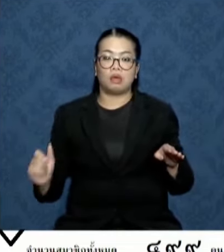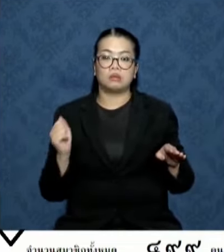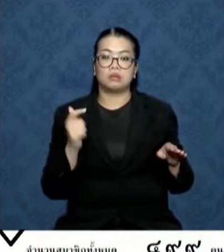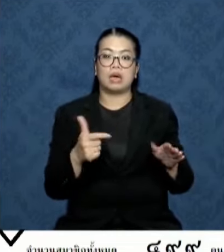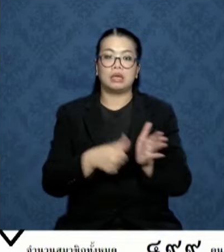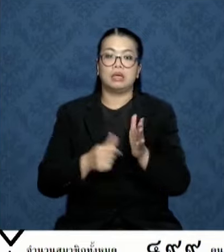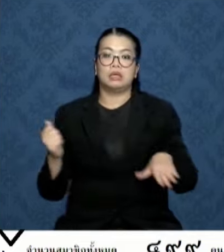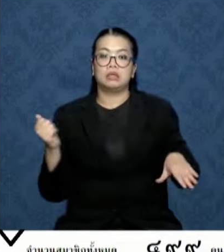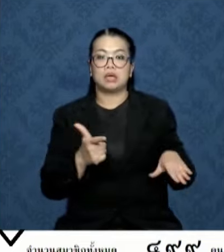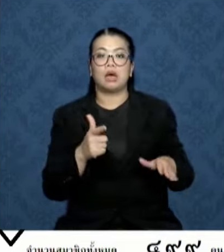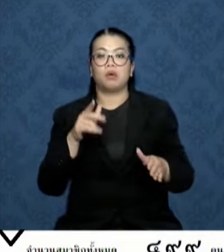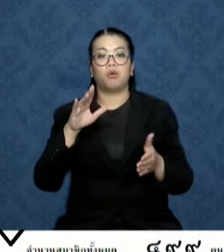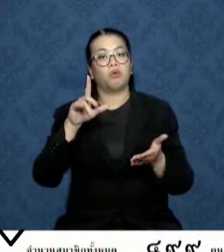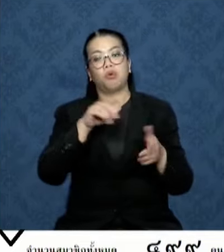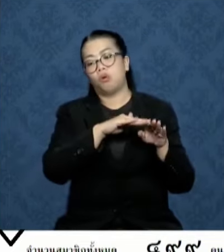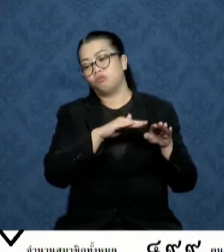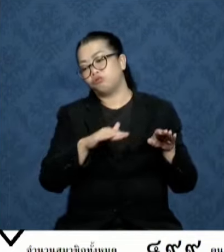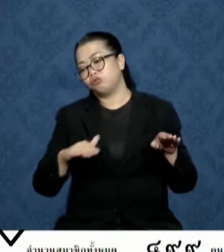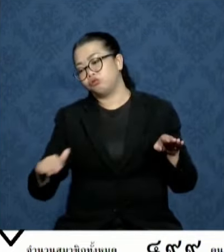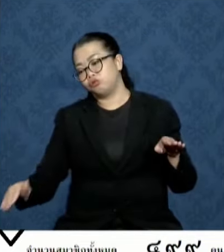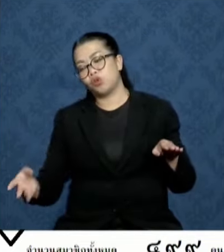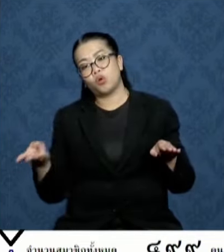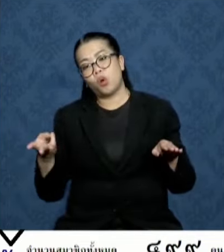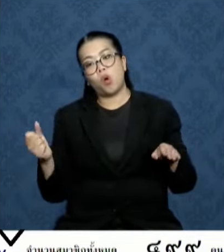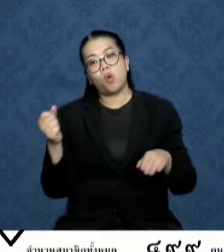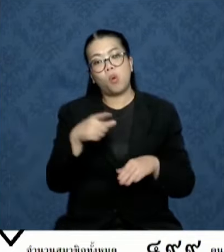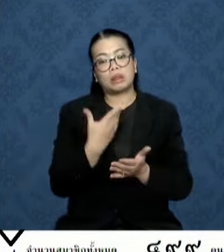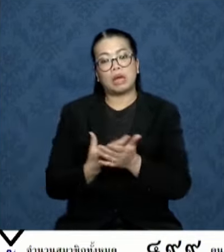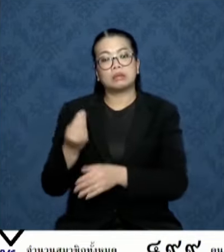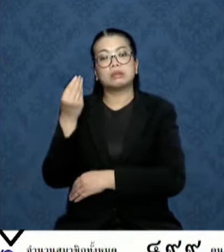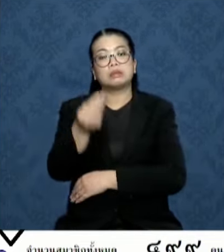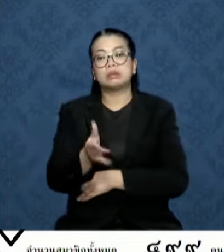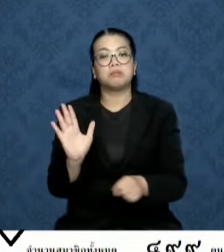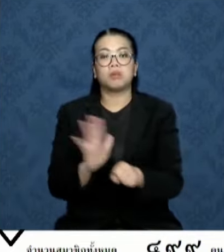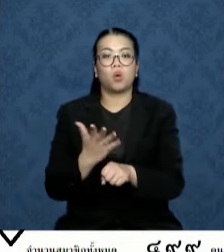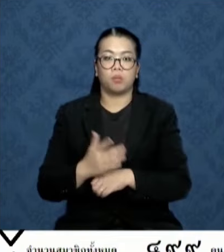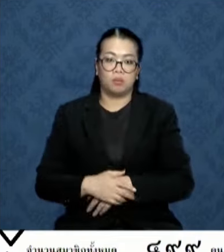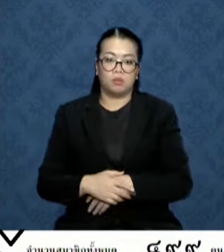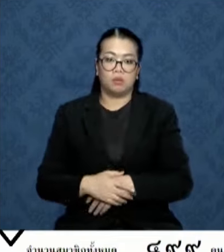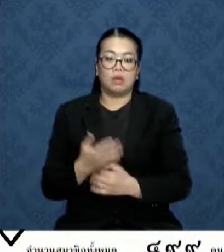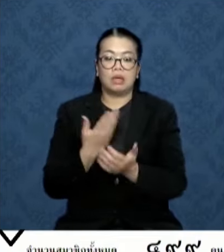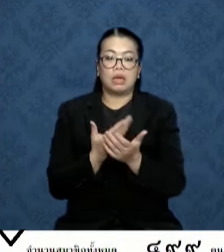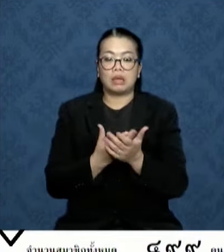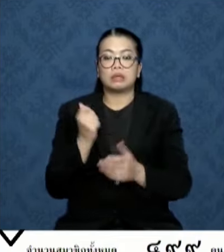สดงใหเหดวานอกจากคืนเงิไม่ครบแล้ นั whale